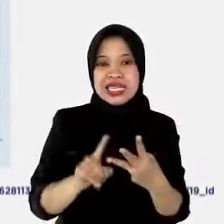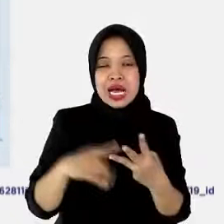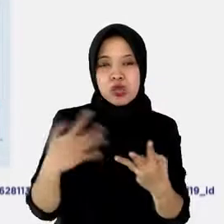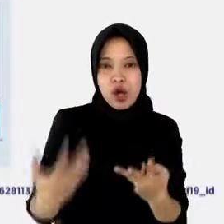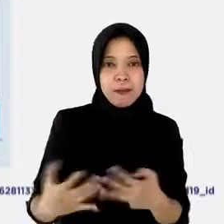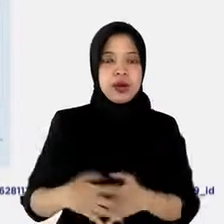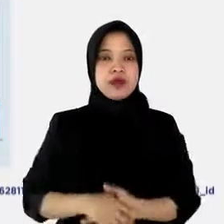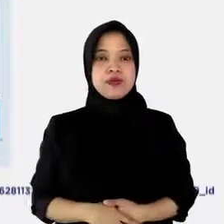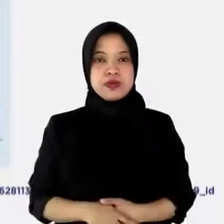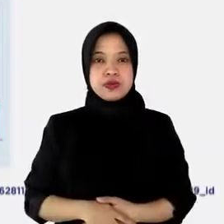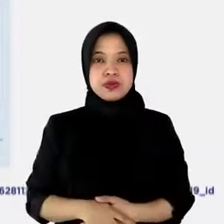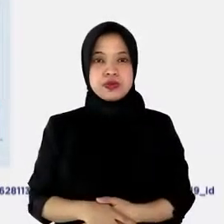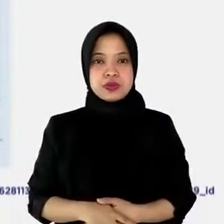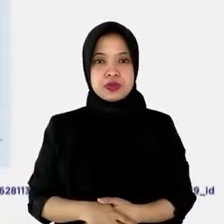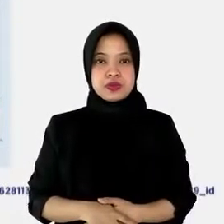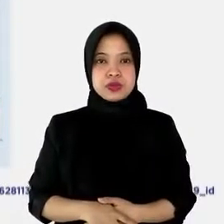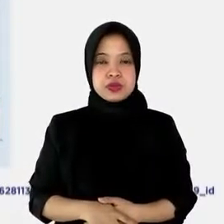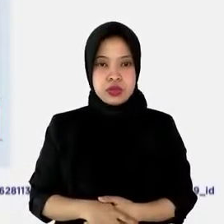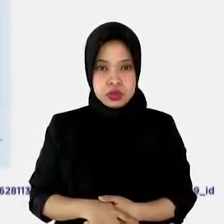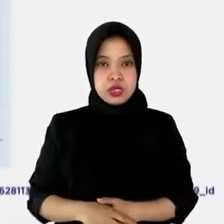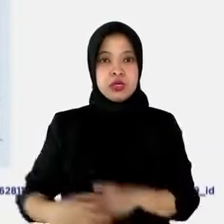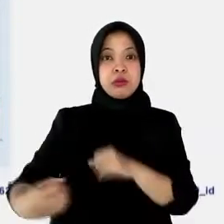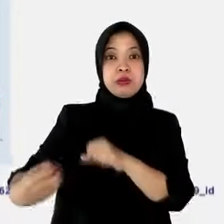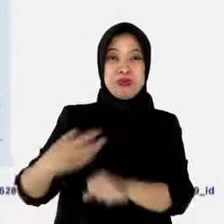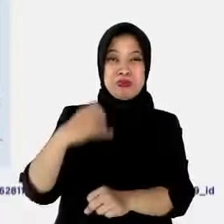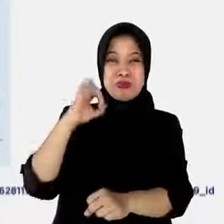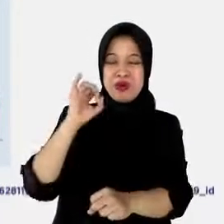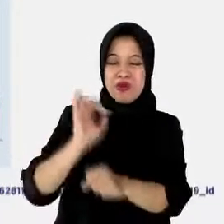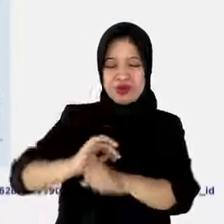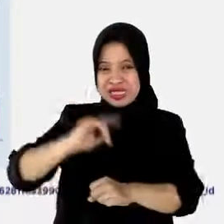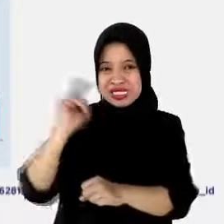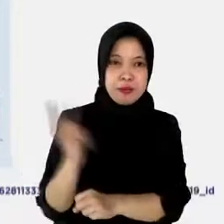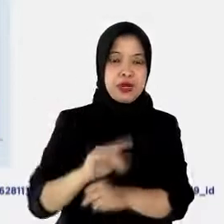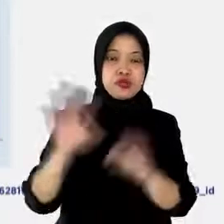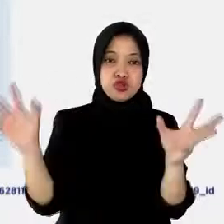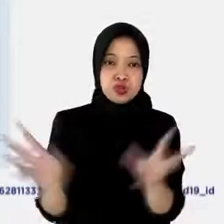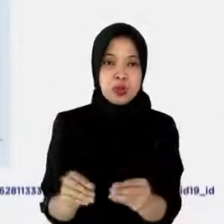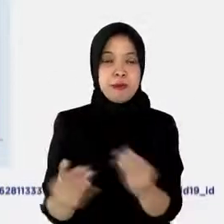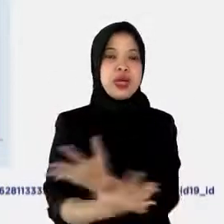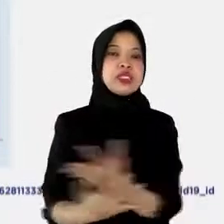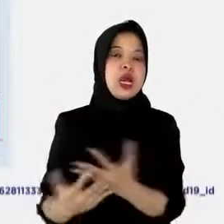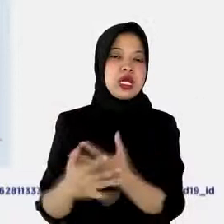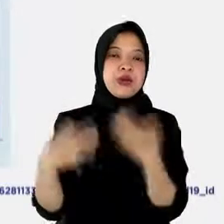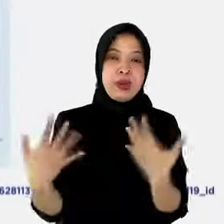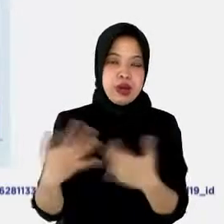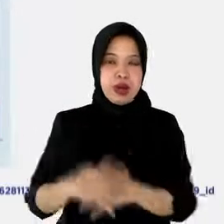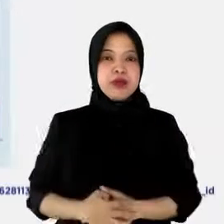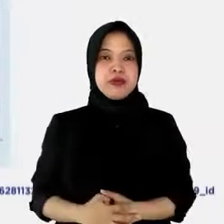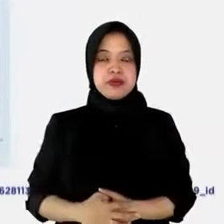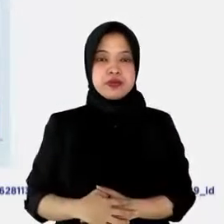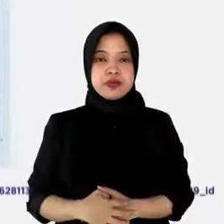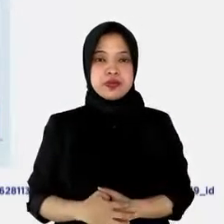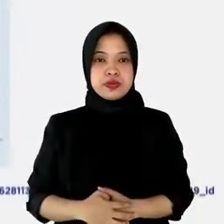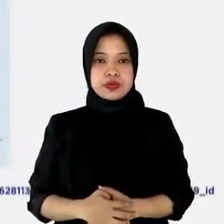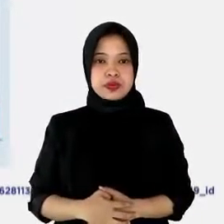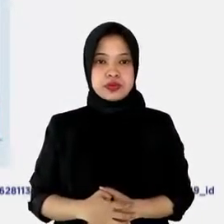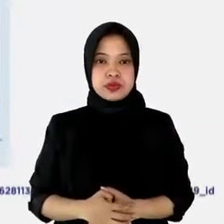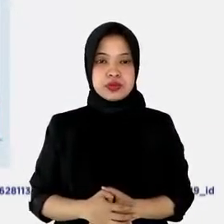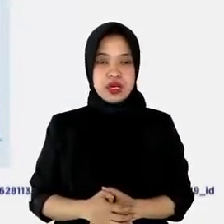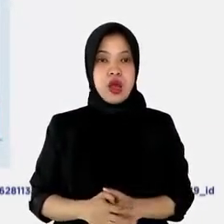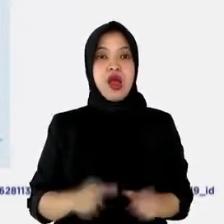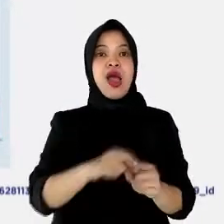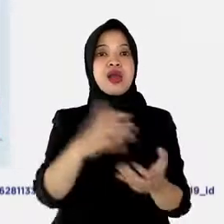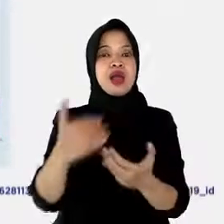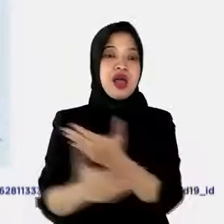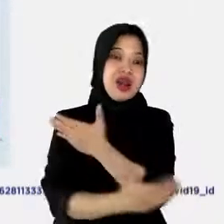terkait kecepatan infeksi atau infection freak per jumlah populasi jika kita hendak melakukan Perbandingan